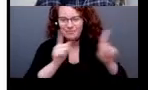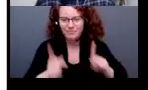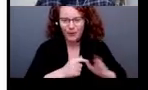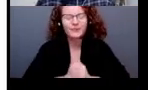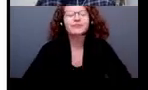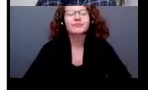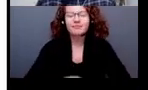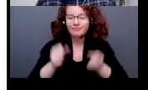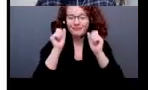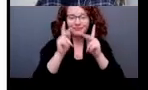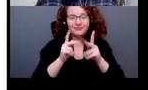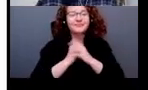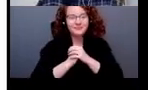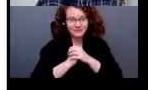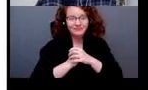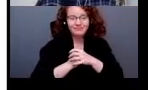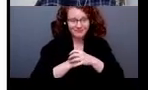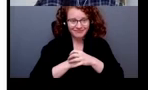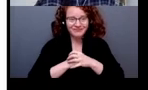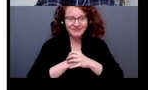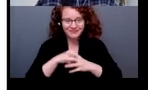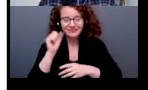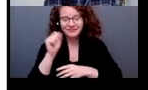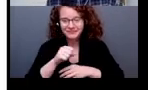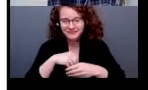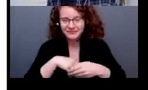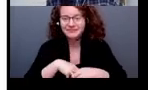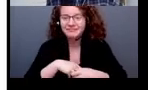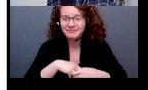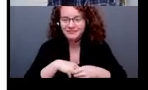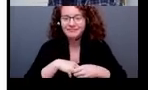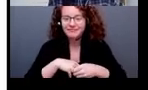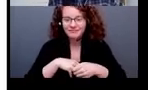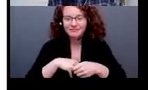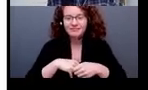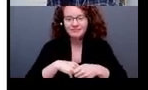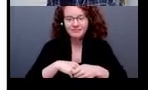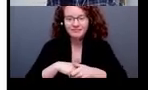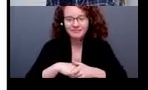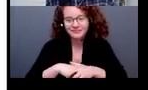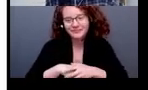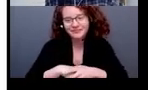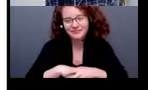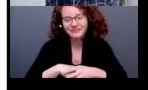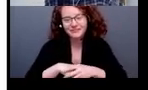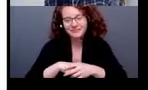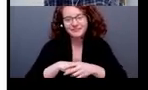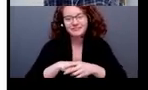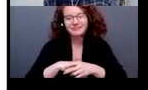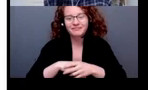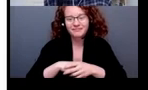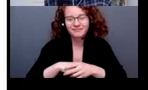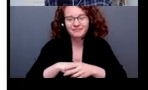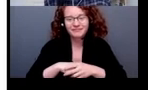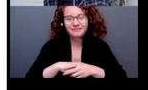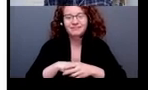D'accord. Donc, effectivement, donc pour ce qui a concerné, enfin pour répondre à ces questions évoquées